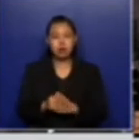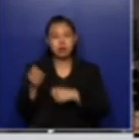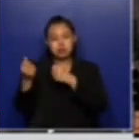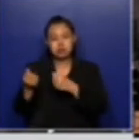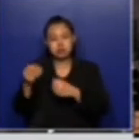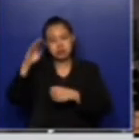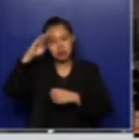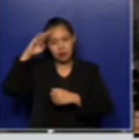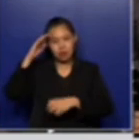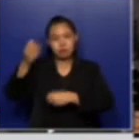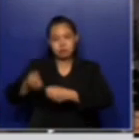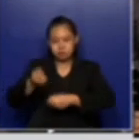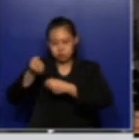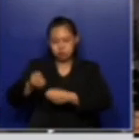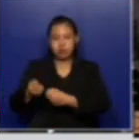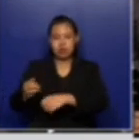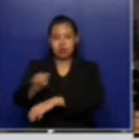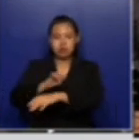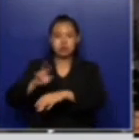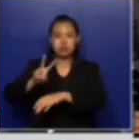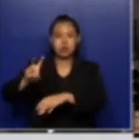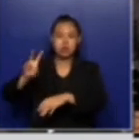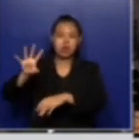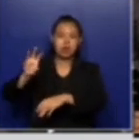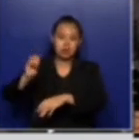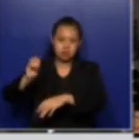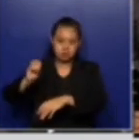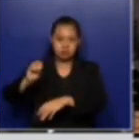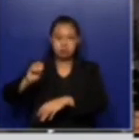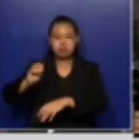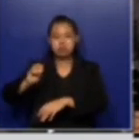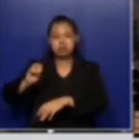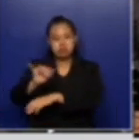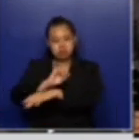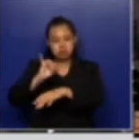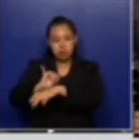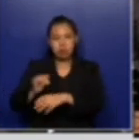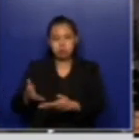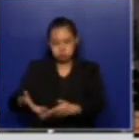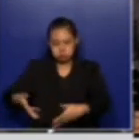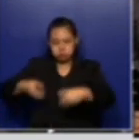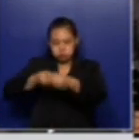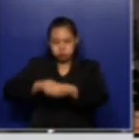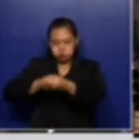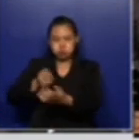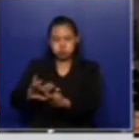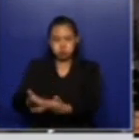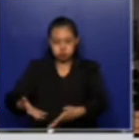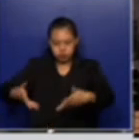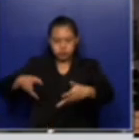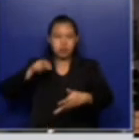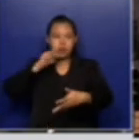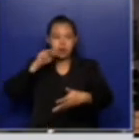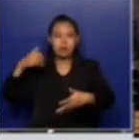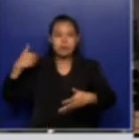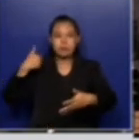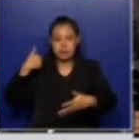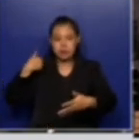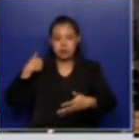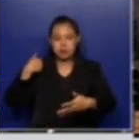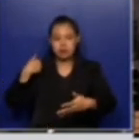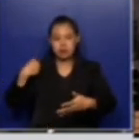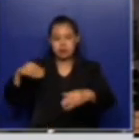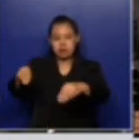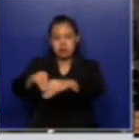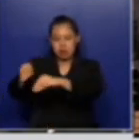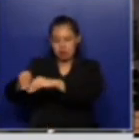งประมาณ250ไร่ก็ถือว่ามีน้ำมหาศาลแต่ที่ผ่านมาน้ำก็มีแต่พื้นที่รอบๆก็ไม่ส